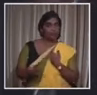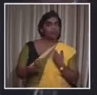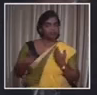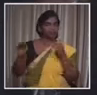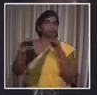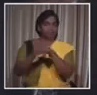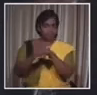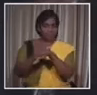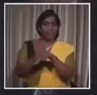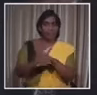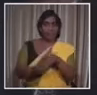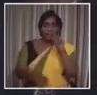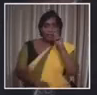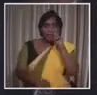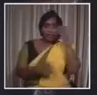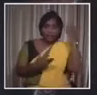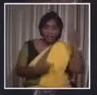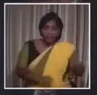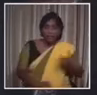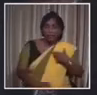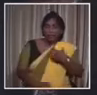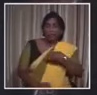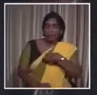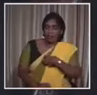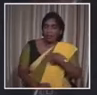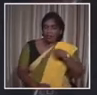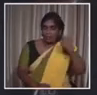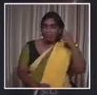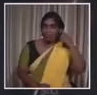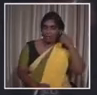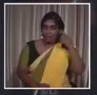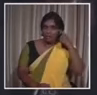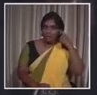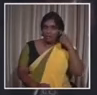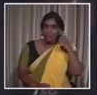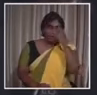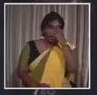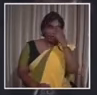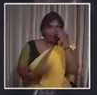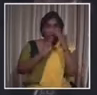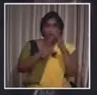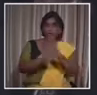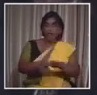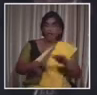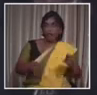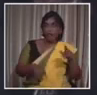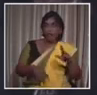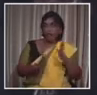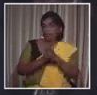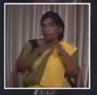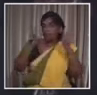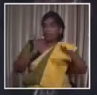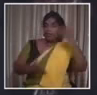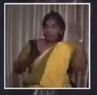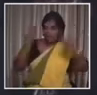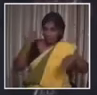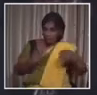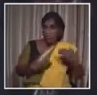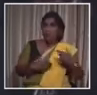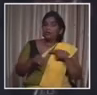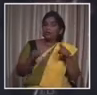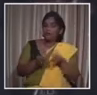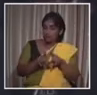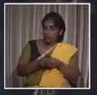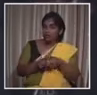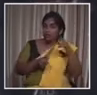තියුවේ. තාත්තා නැතිවීමේ වේදනාව දැනෙනවා. සියොන් දේවස්ථානයේ දරුවෝ රාශියක් නැති වුණා. ඒ වගේම